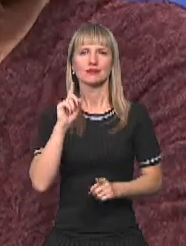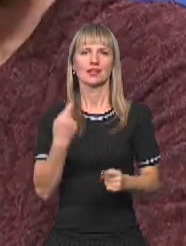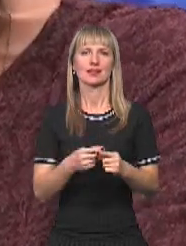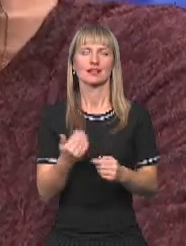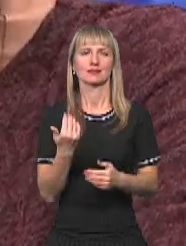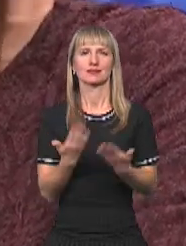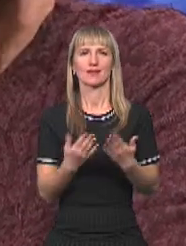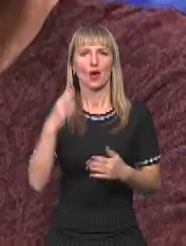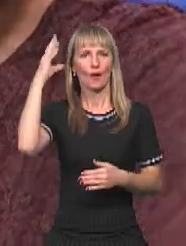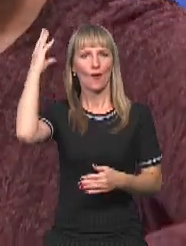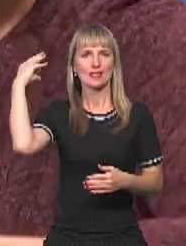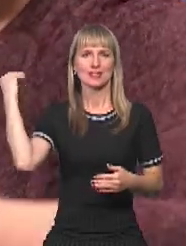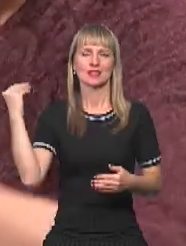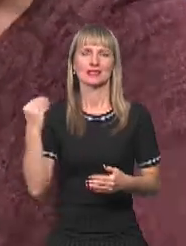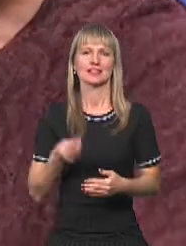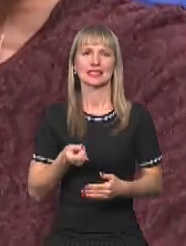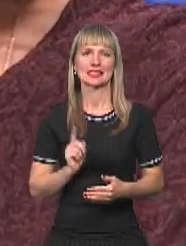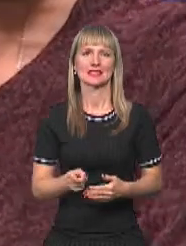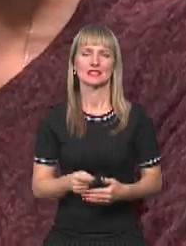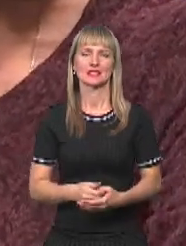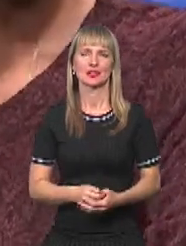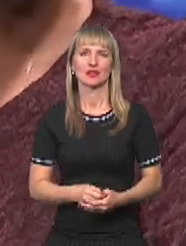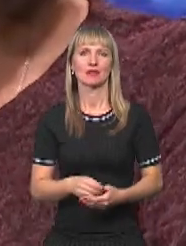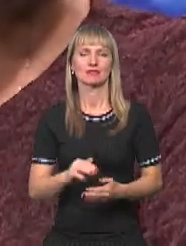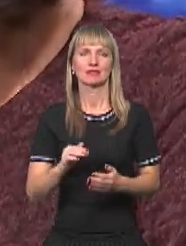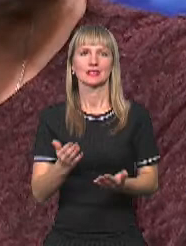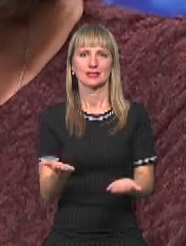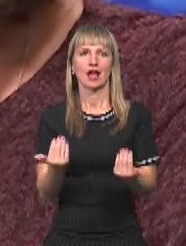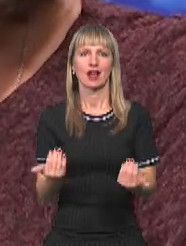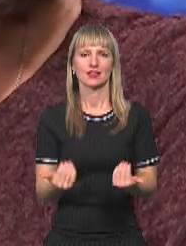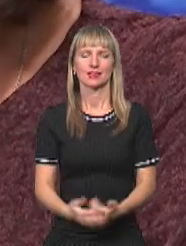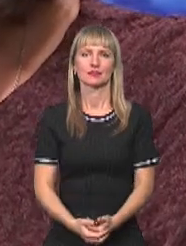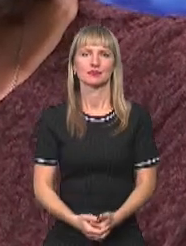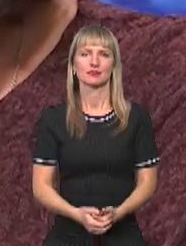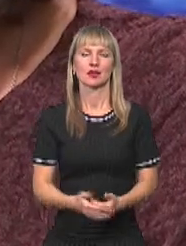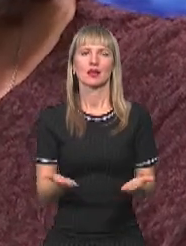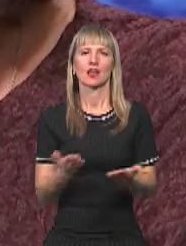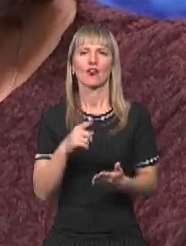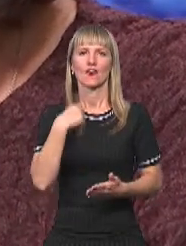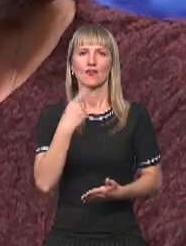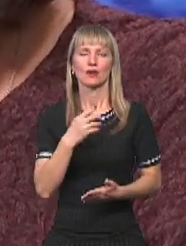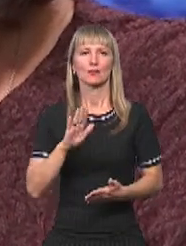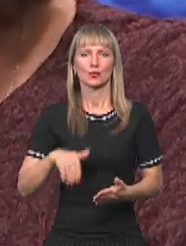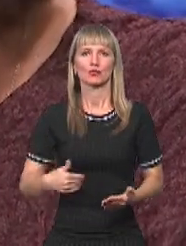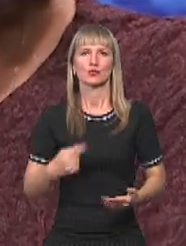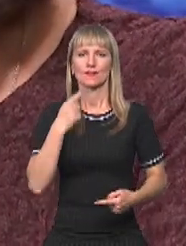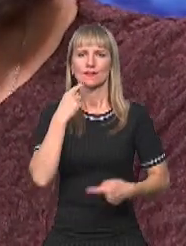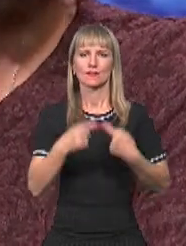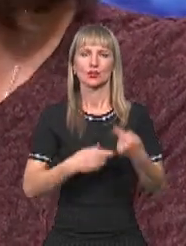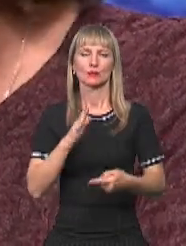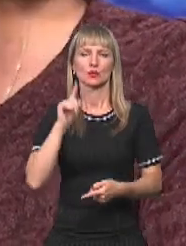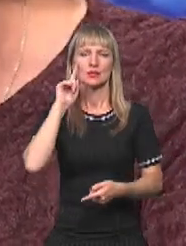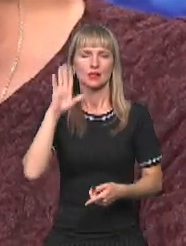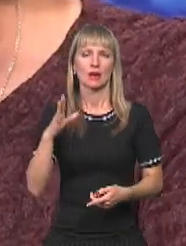їх. Да, це козацький дійсно заклик. І, ну, як говорили, що «хай же вічна буде слава, ще